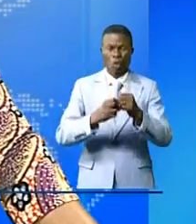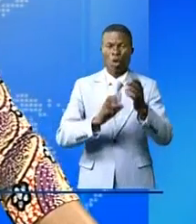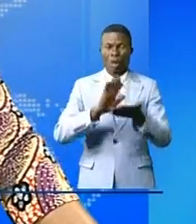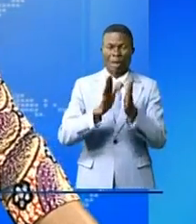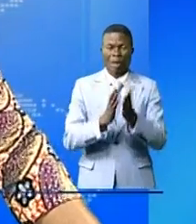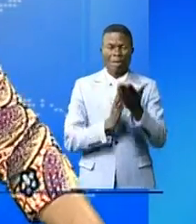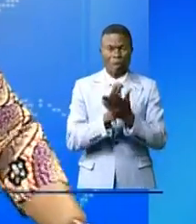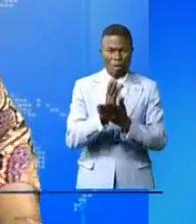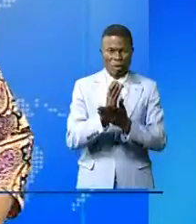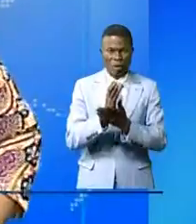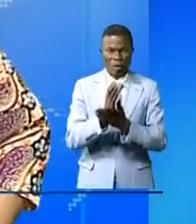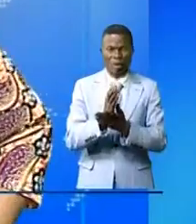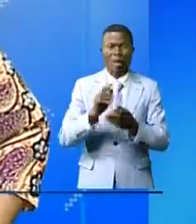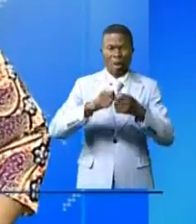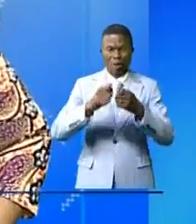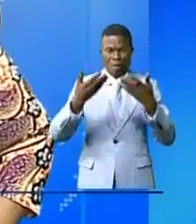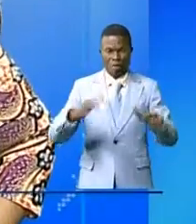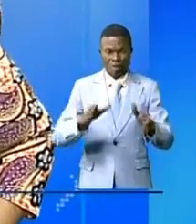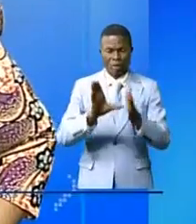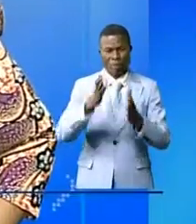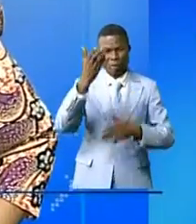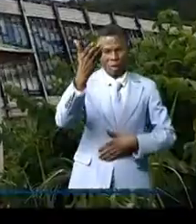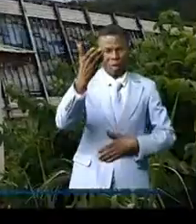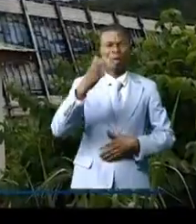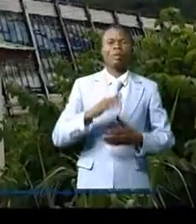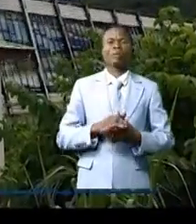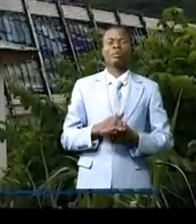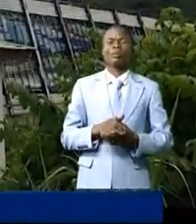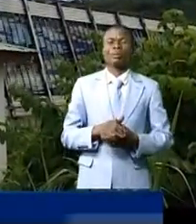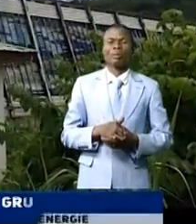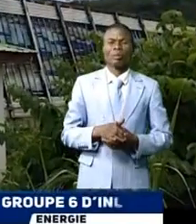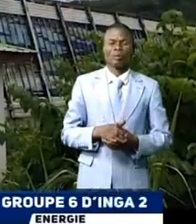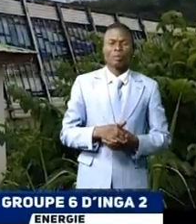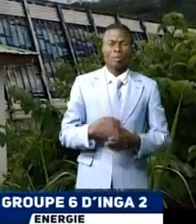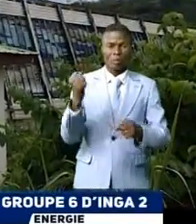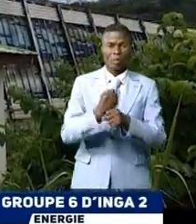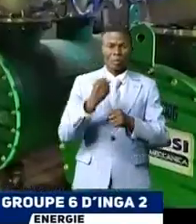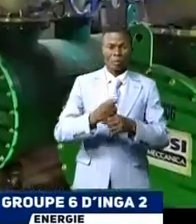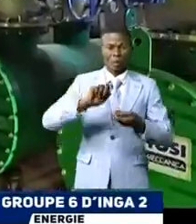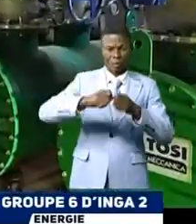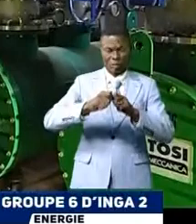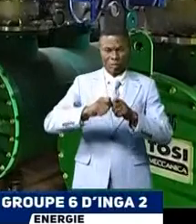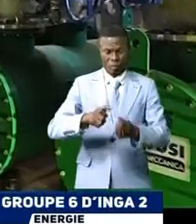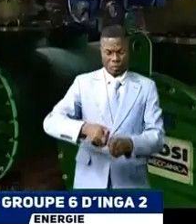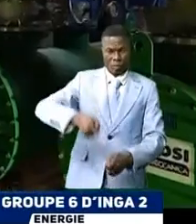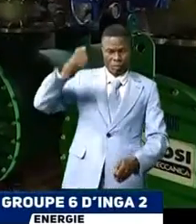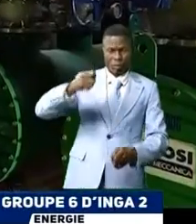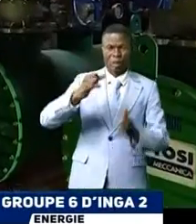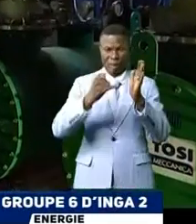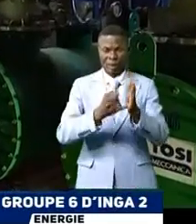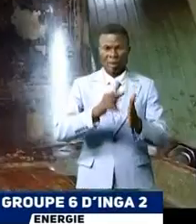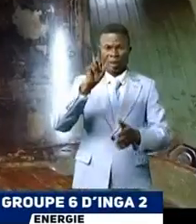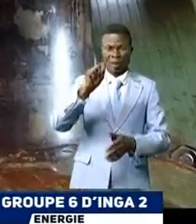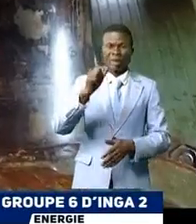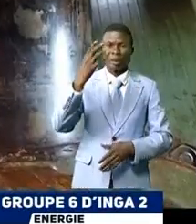énergie électrique n'est qu'une question des heures. Cédric Enema nous en parle. Les travaux de remontage du groupe 6